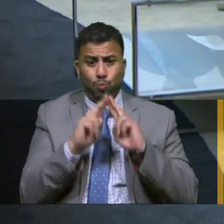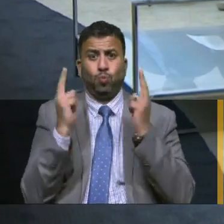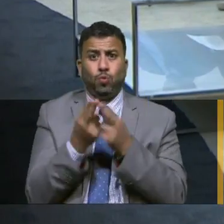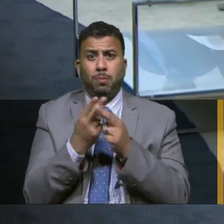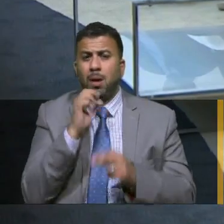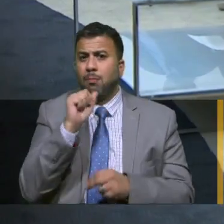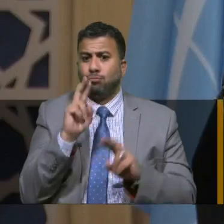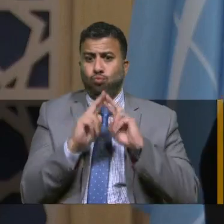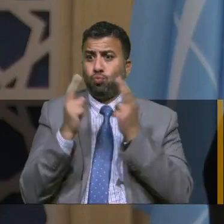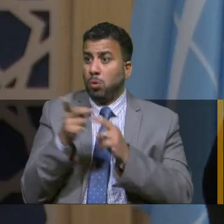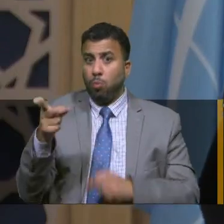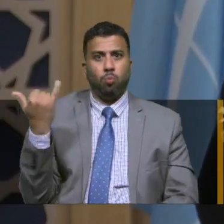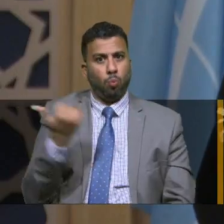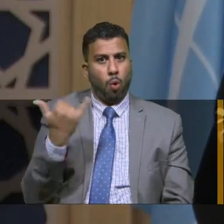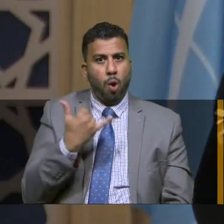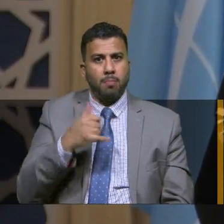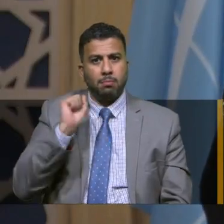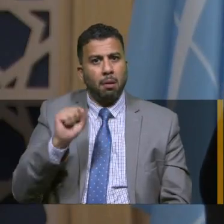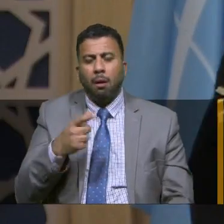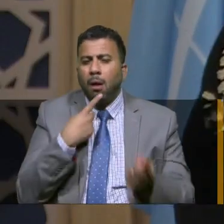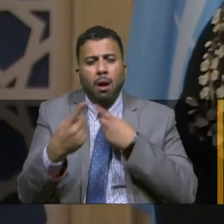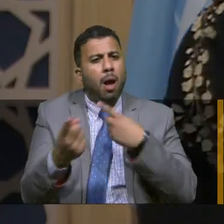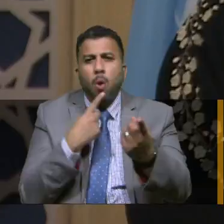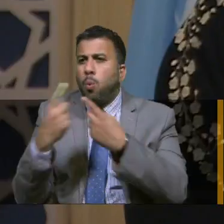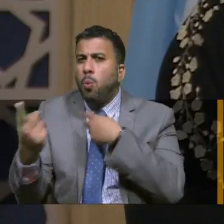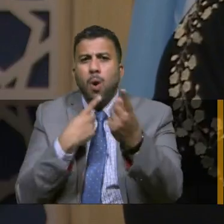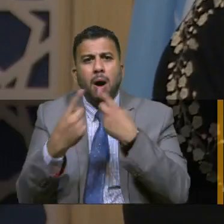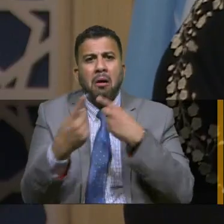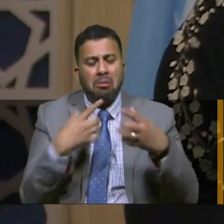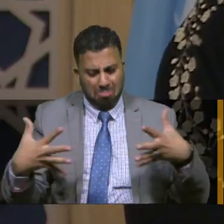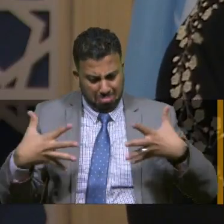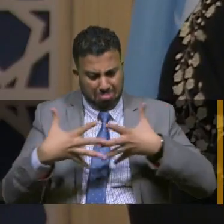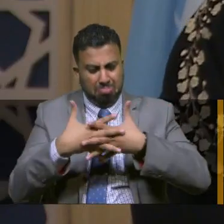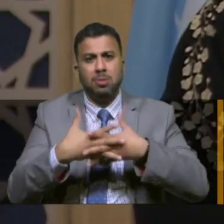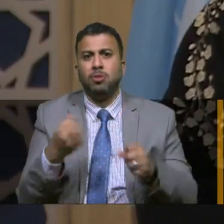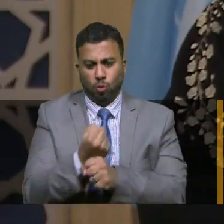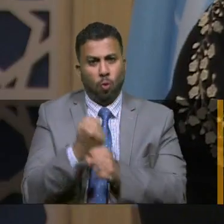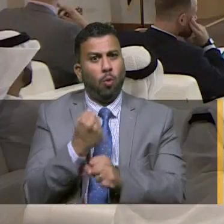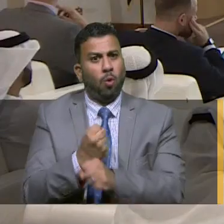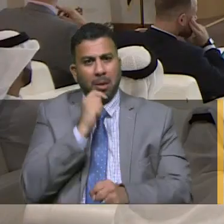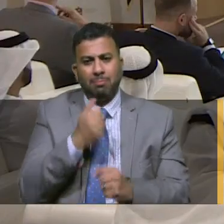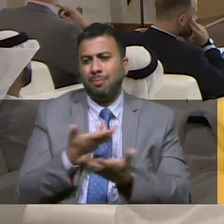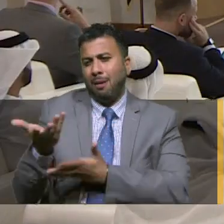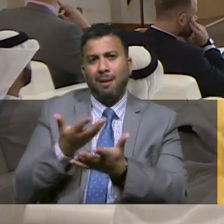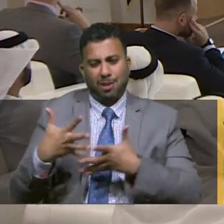مثل هذه المؤتمرات هي منصة رائعة للحوار وتكثيف الجهود وتعزيز